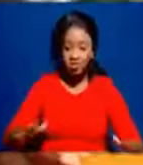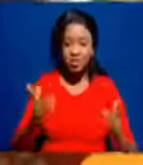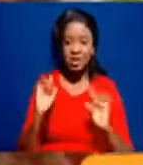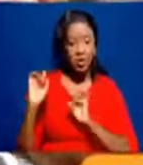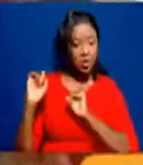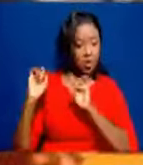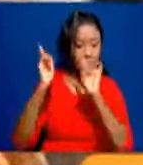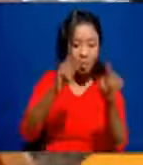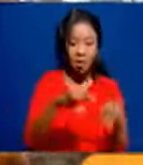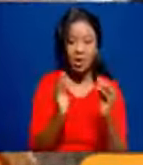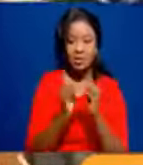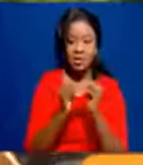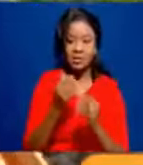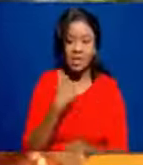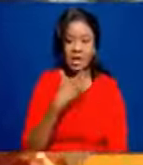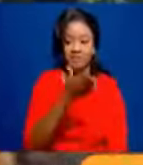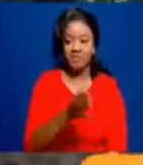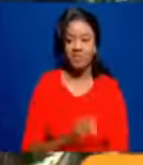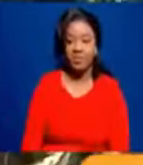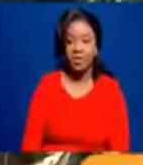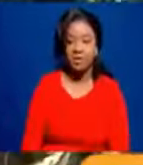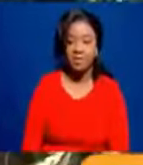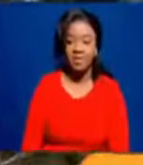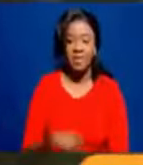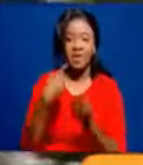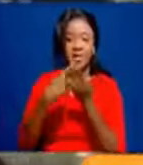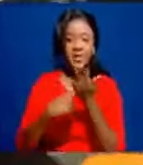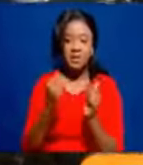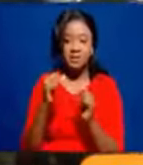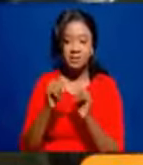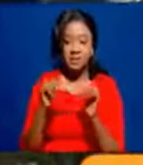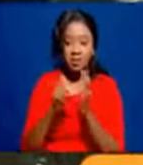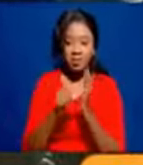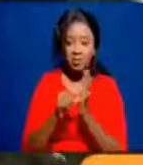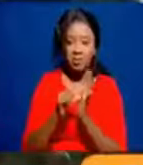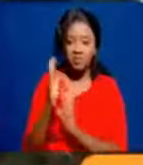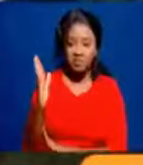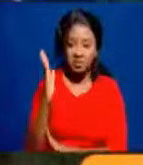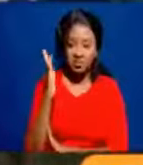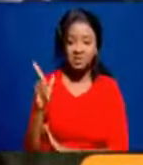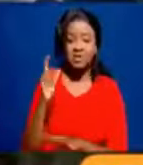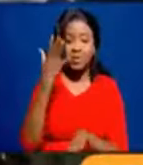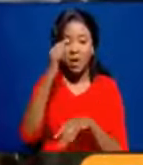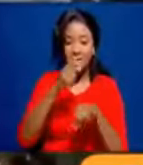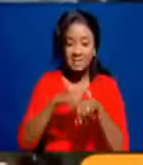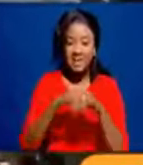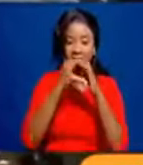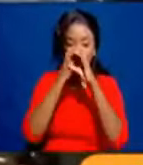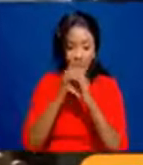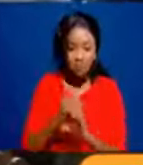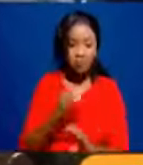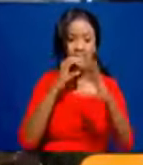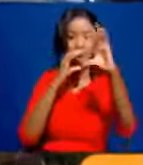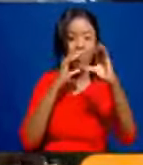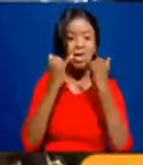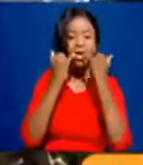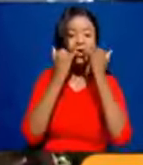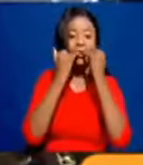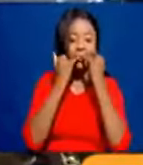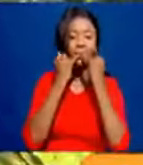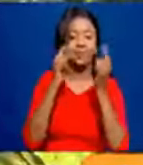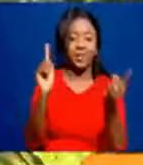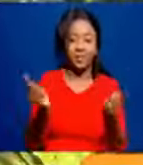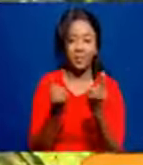wako mbioni kuhudhuria kikao cha leo kuhusu utovu wa usalama. Sauti ya firimbi imewatoa nje na wakaitikia